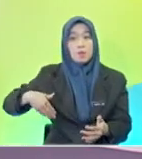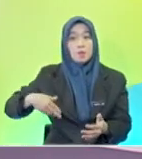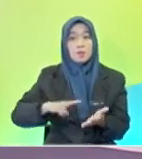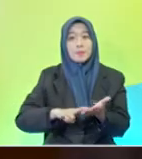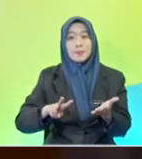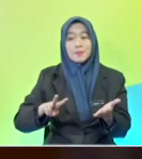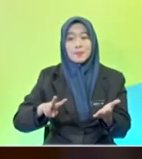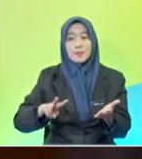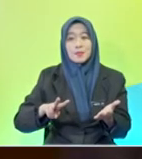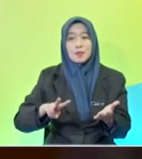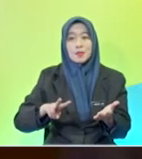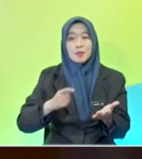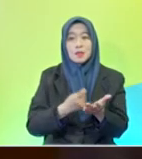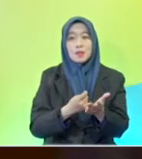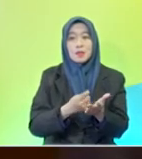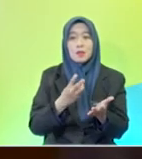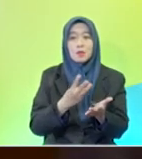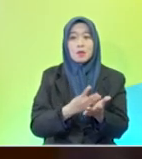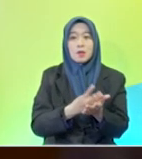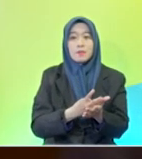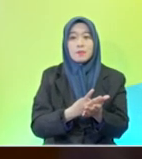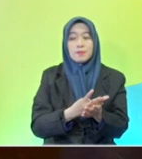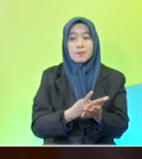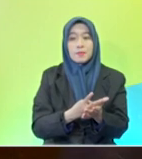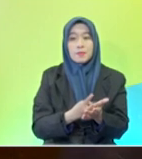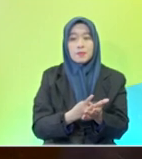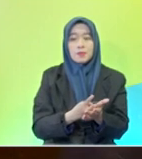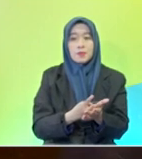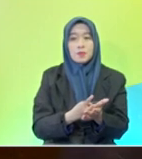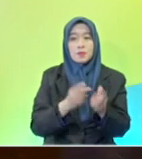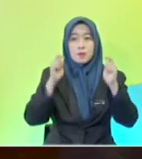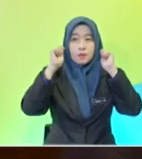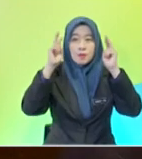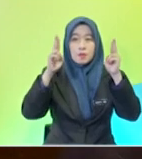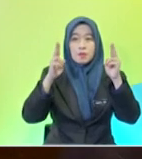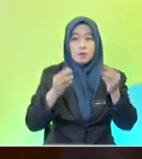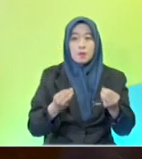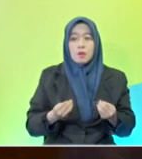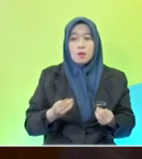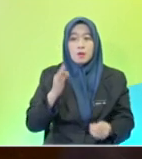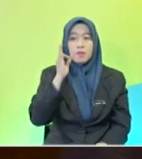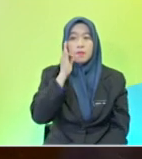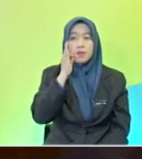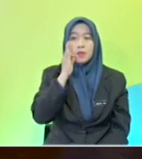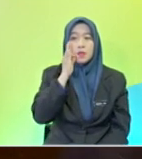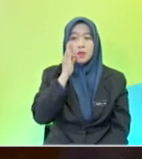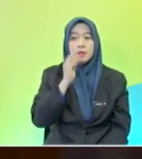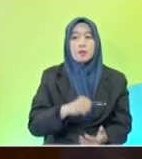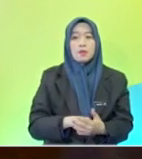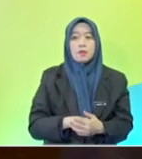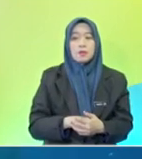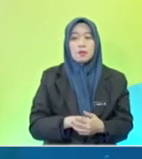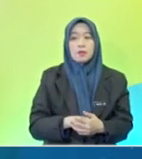Ustazah. Okey. Okey. Ustazah nak Fatin lah, Fatin. Okey,